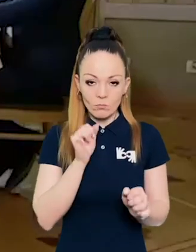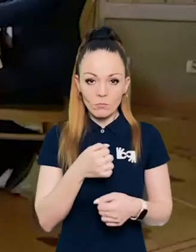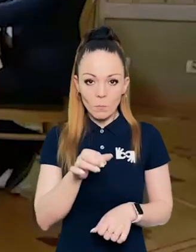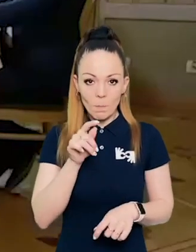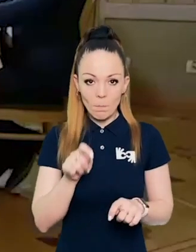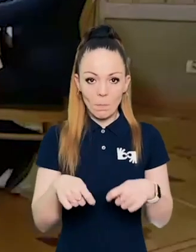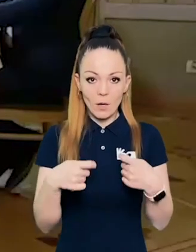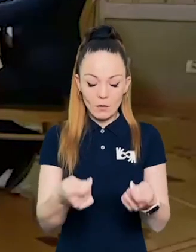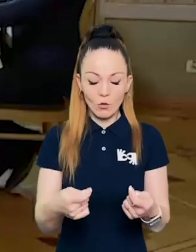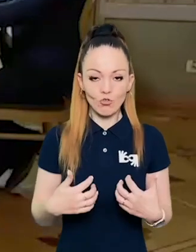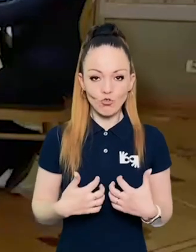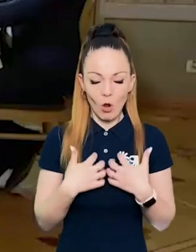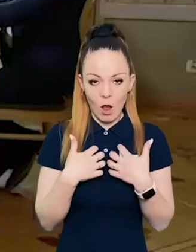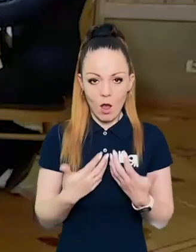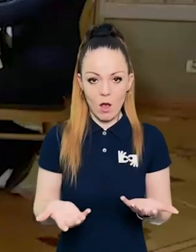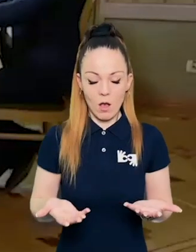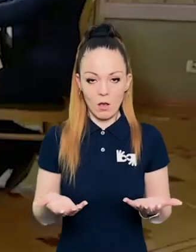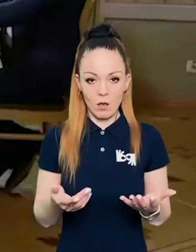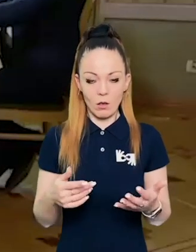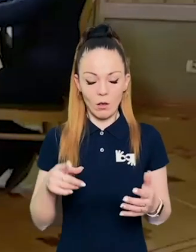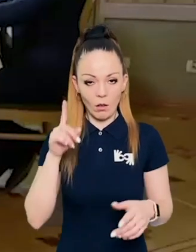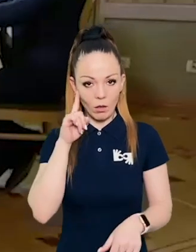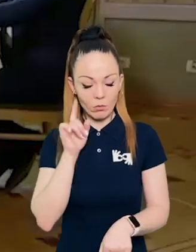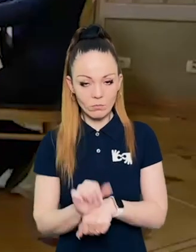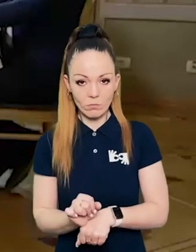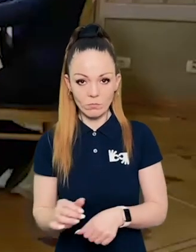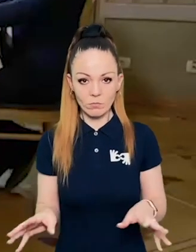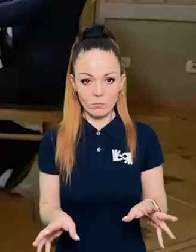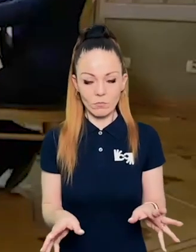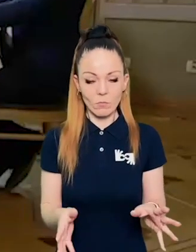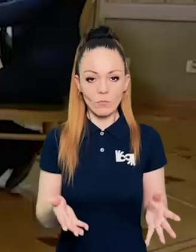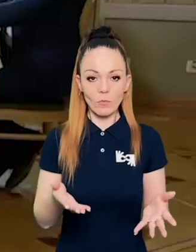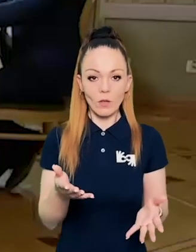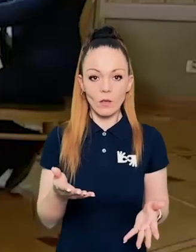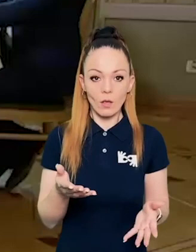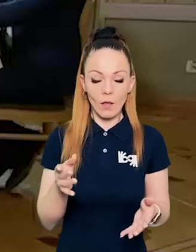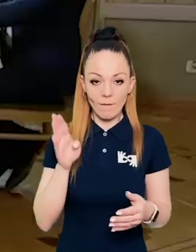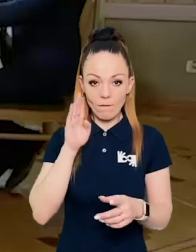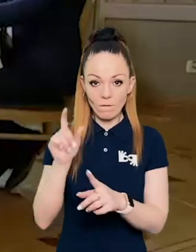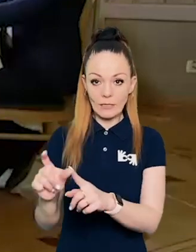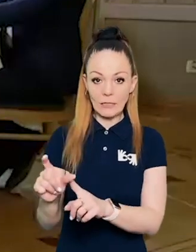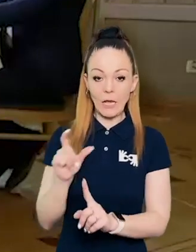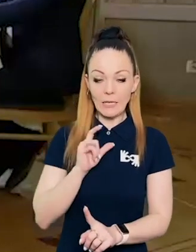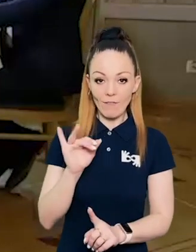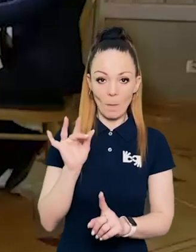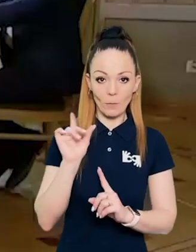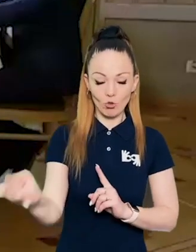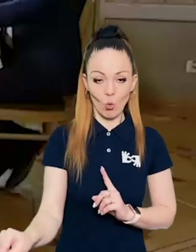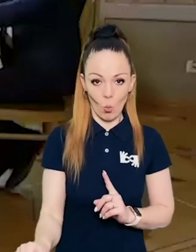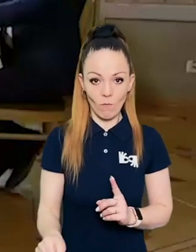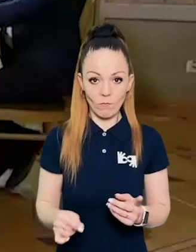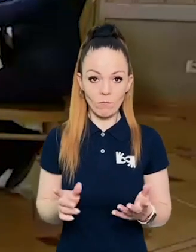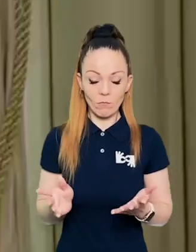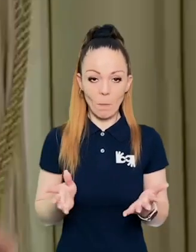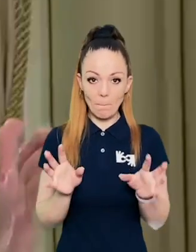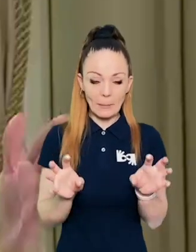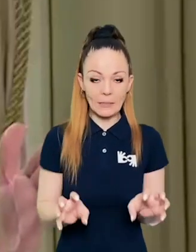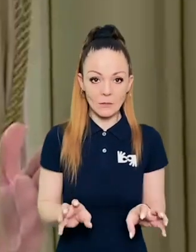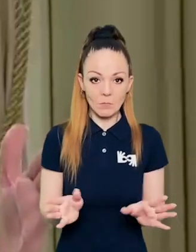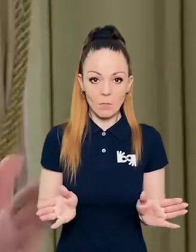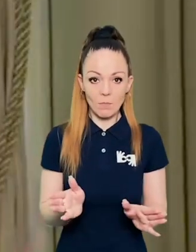Емоції не можна передати, тому що тут і жах, і заціпаніння. І він це мені сказав і